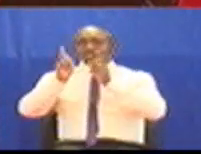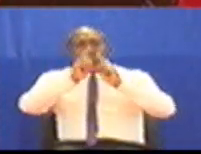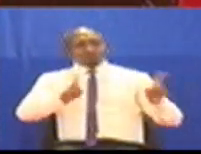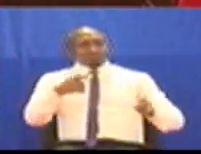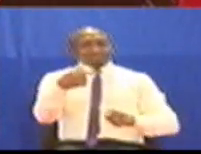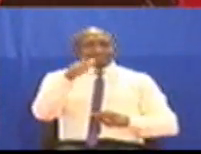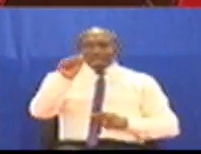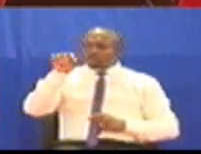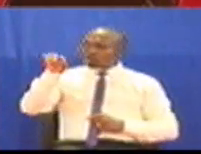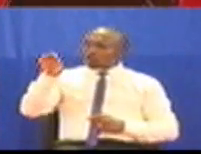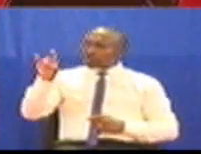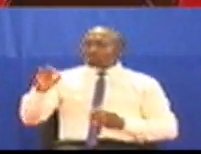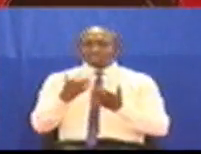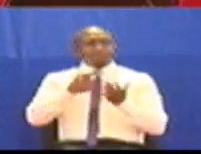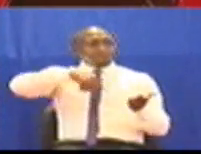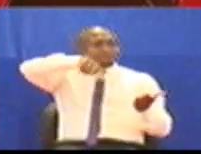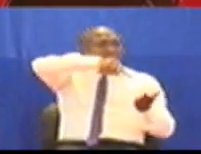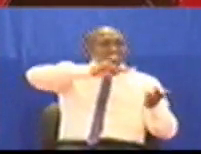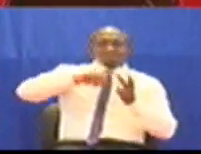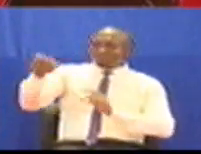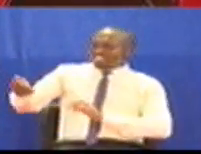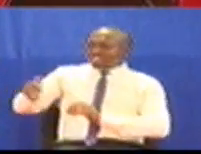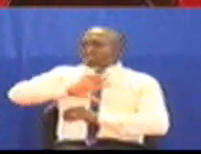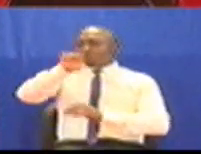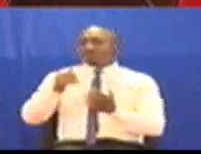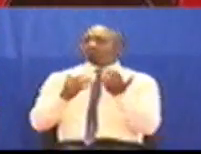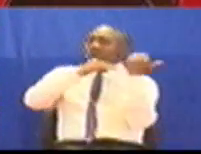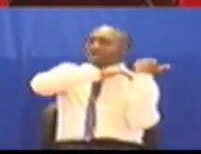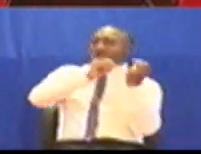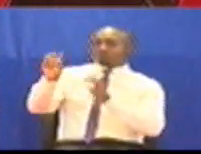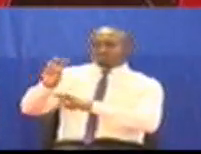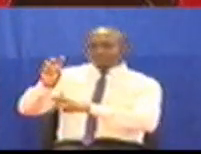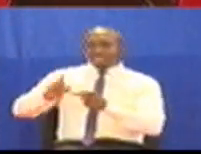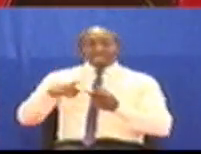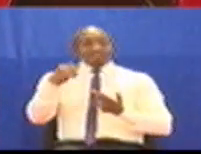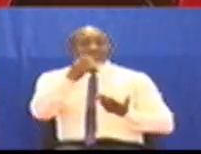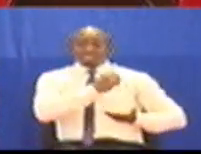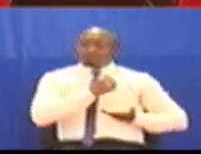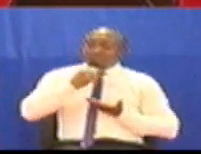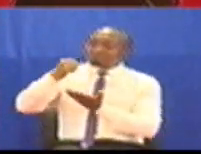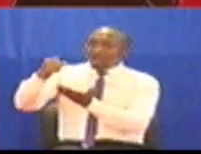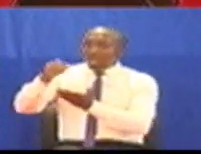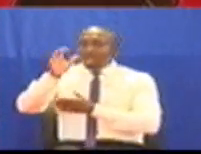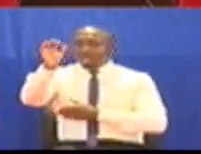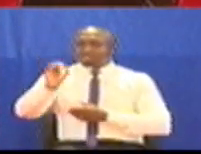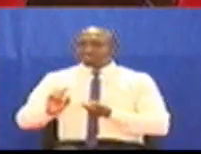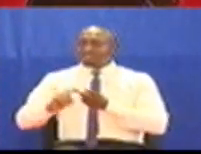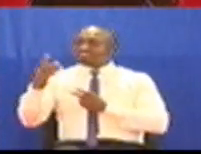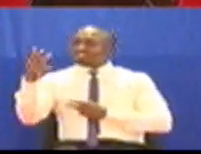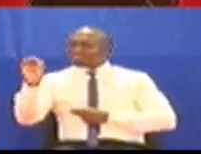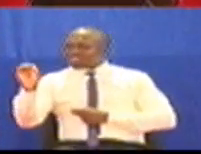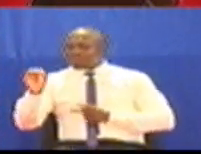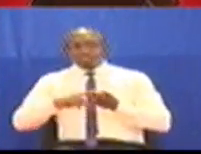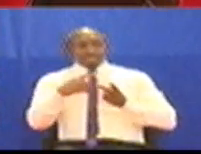sababu miji yote vijijini huko na mijini wamepewa usimamizi wa TARURA. Fedha walizopewa wanazopewa ni 30%, town